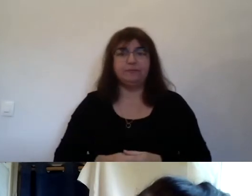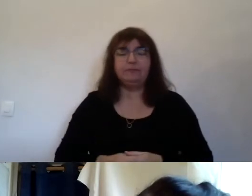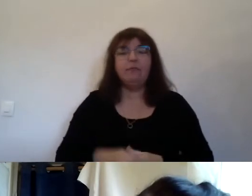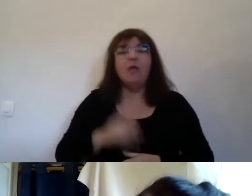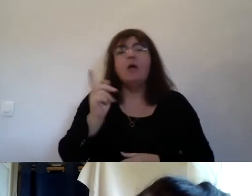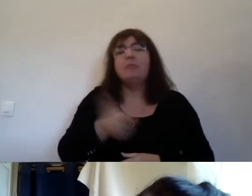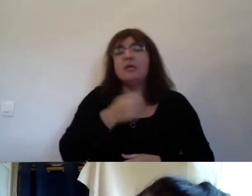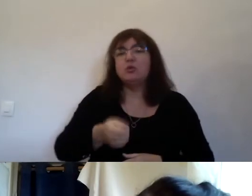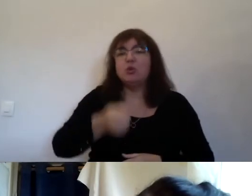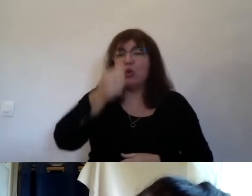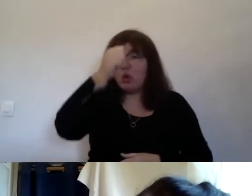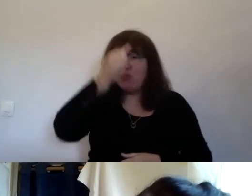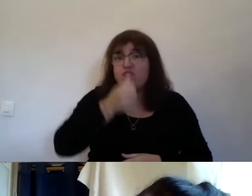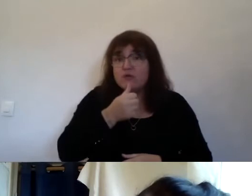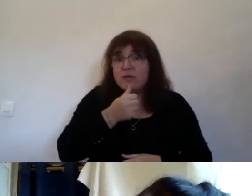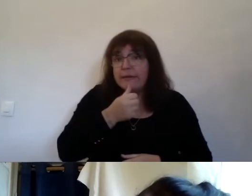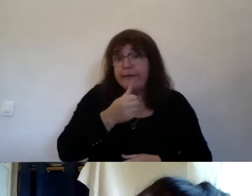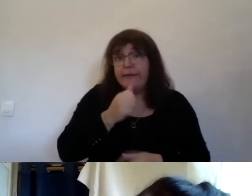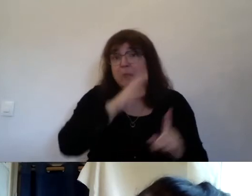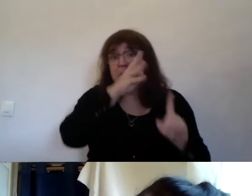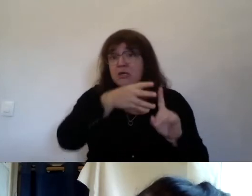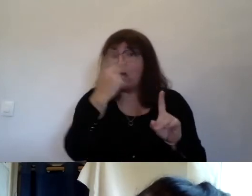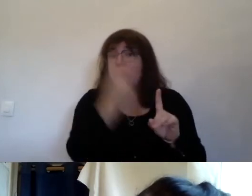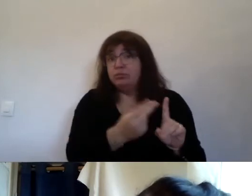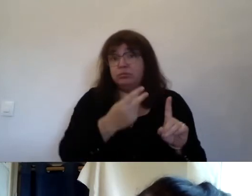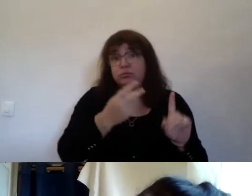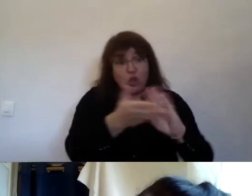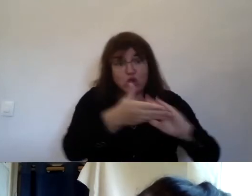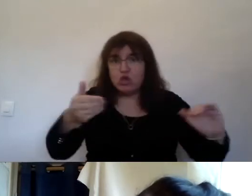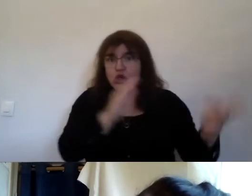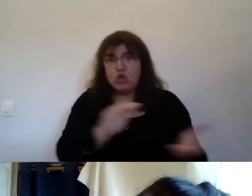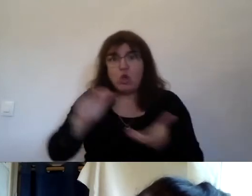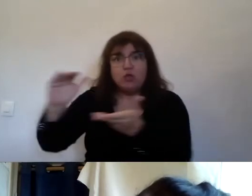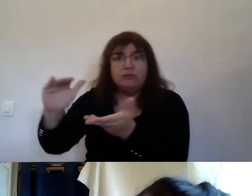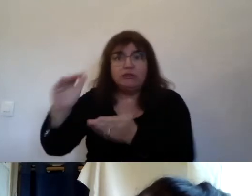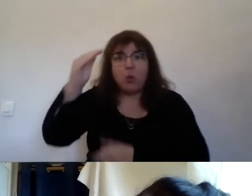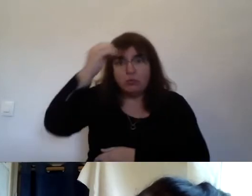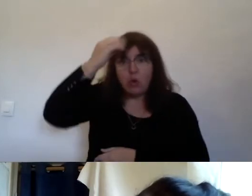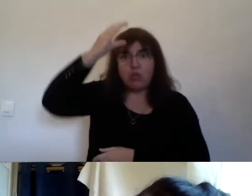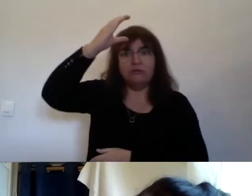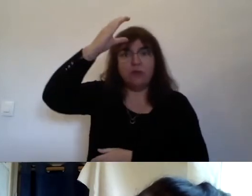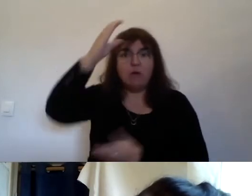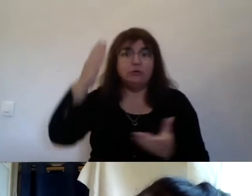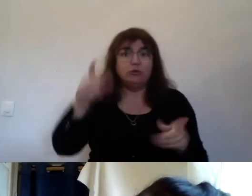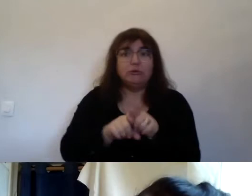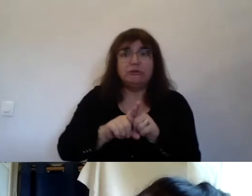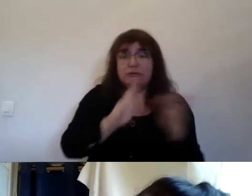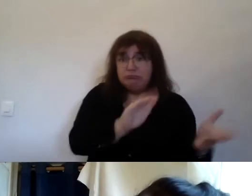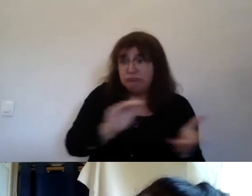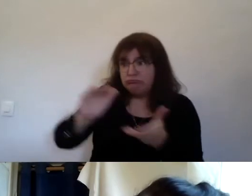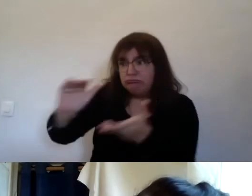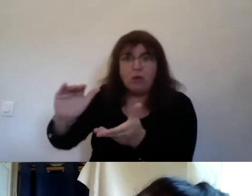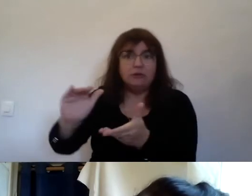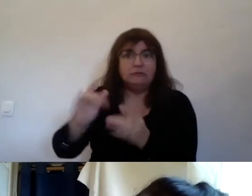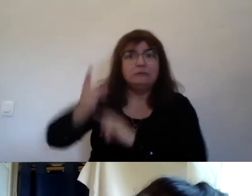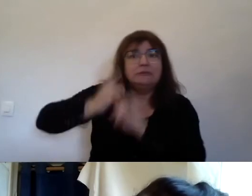toujours évidemment dans leur mission d'exposition, de transmission de la connaissance de l'art et de l'histoire de l'art, ils s'orientent de plus en